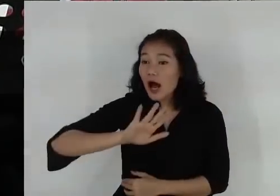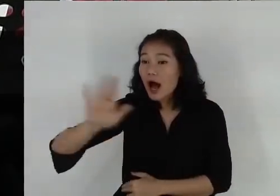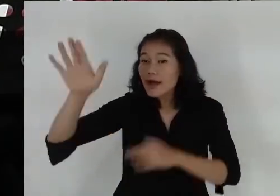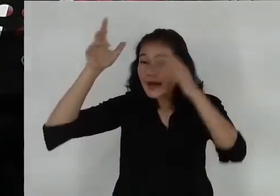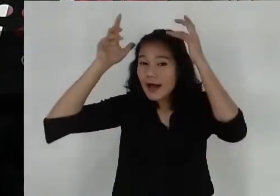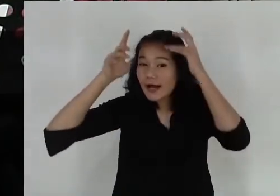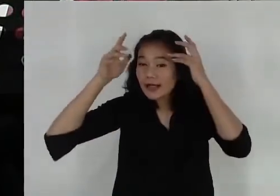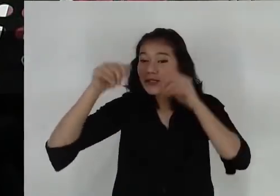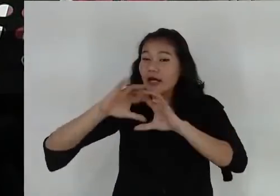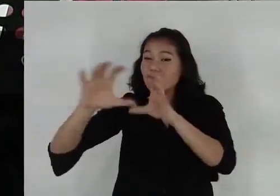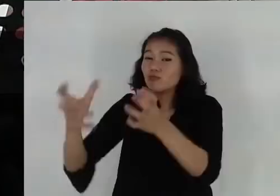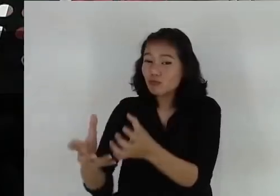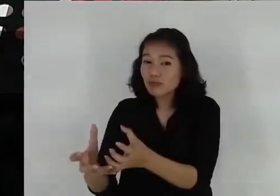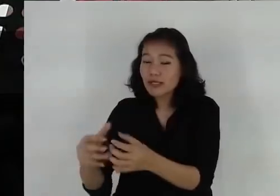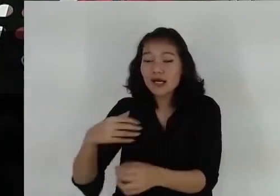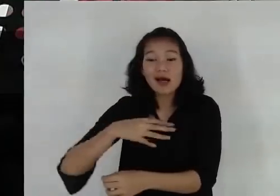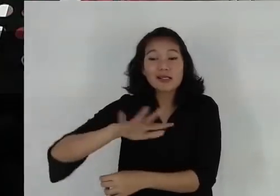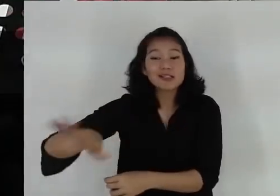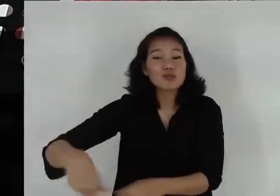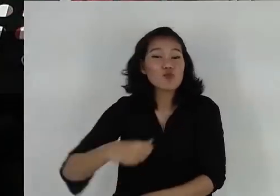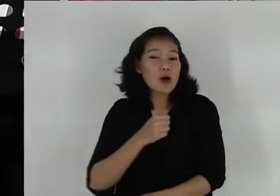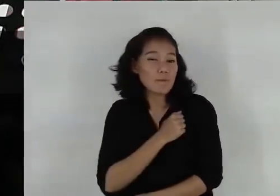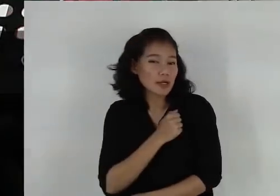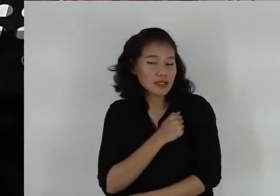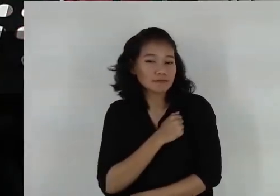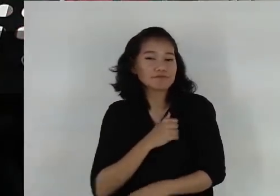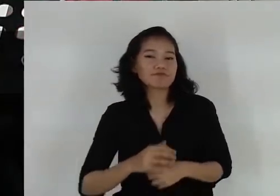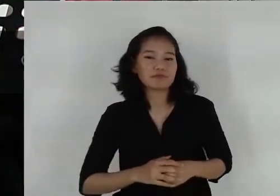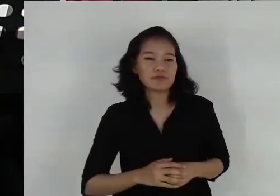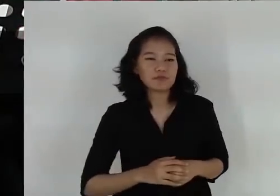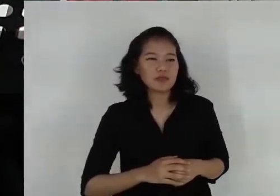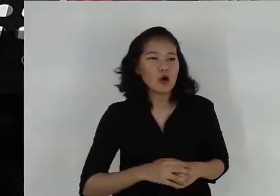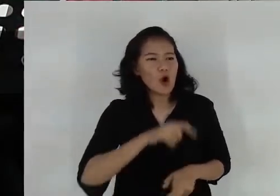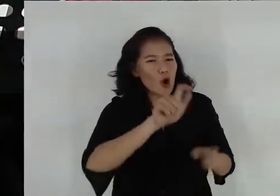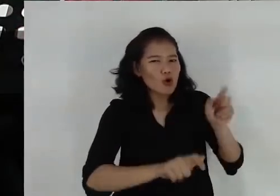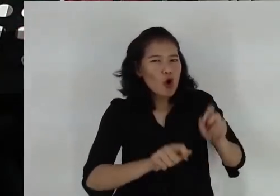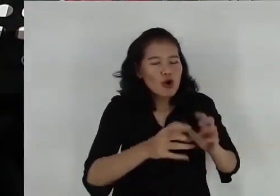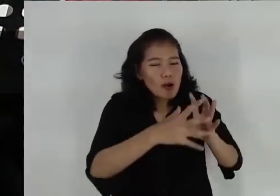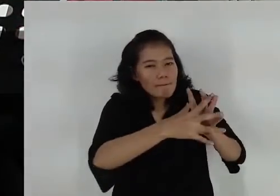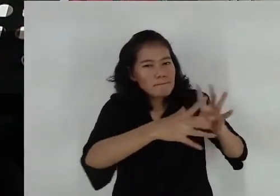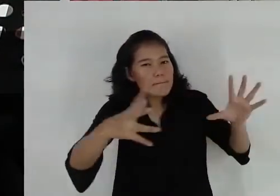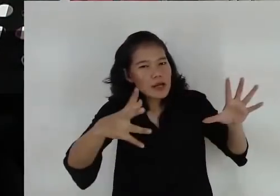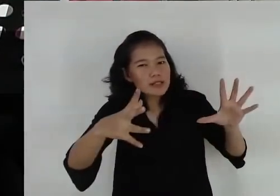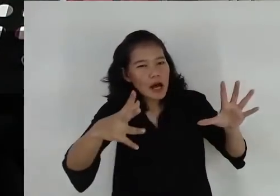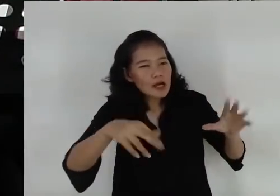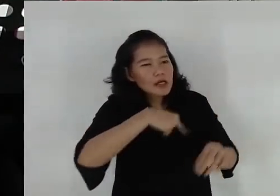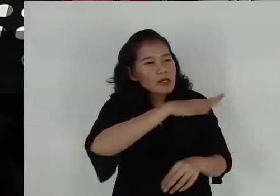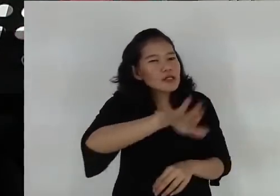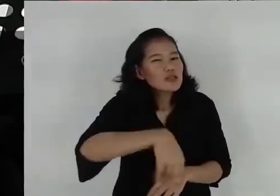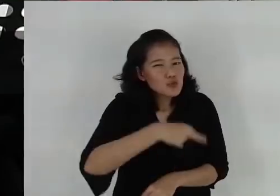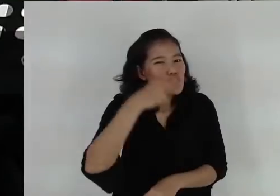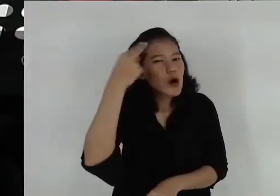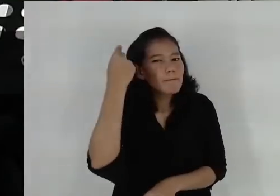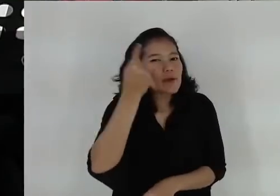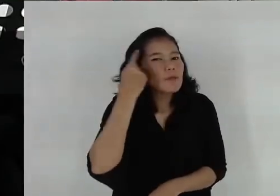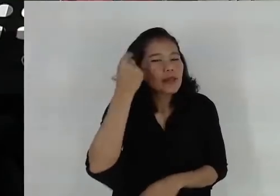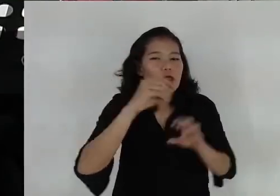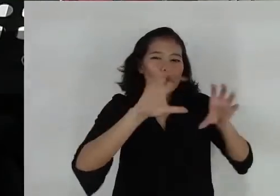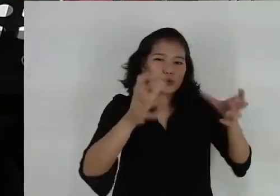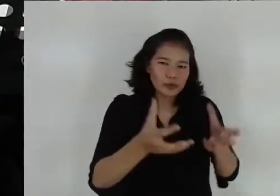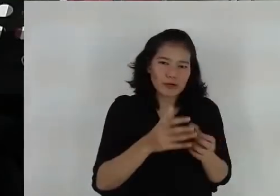raja-raja di bumi dan segala bangsa pembesar-pembesar dan semua pemerintah dunia